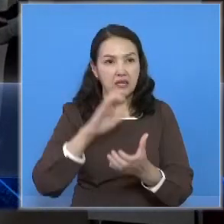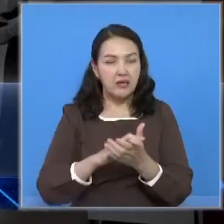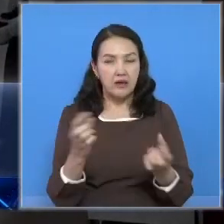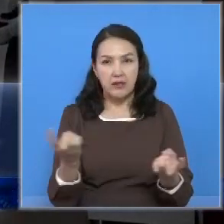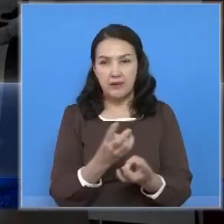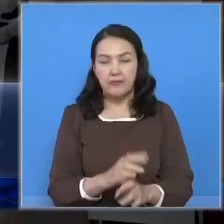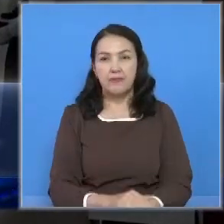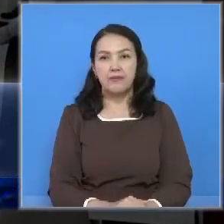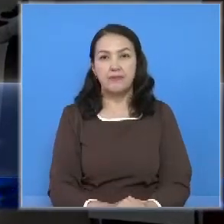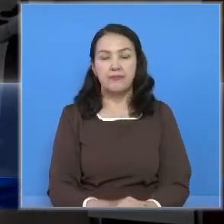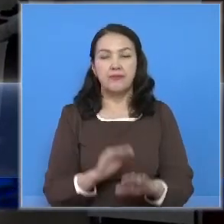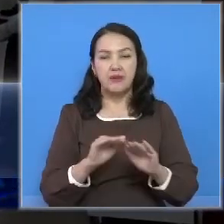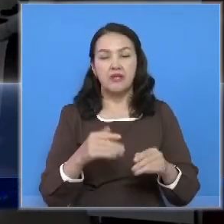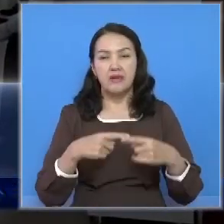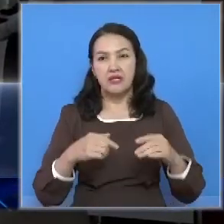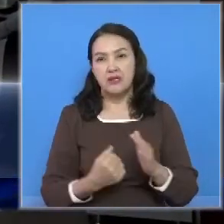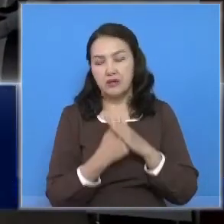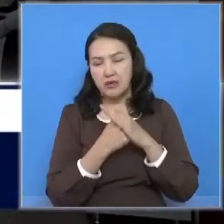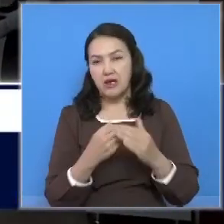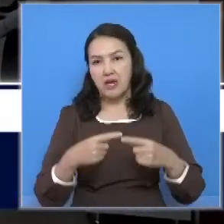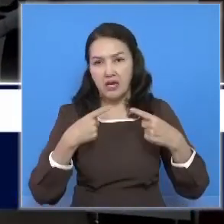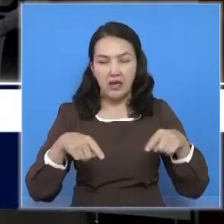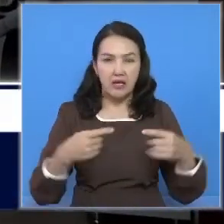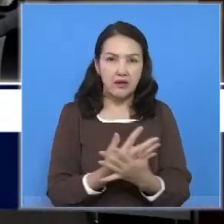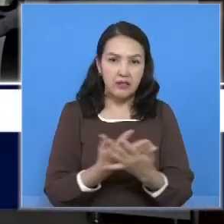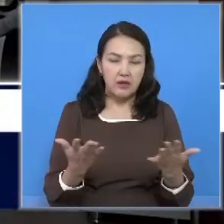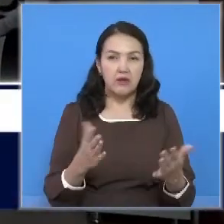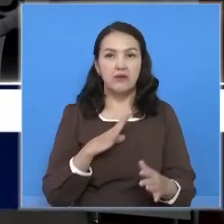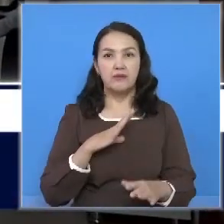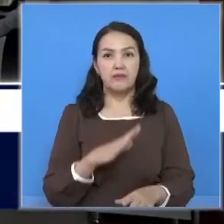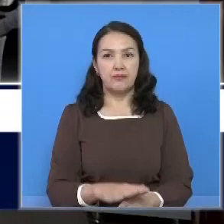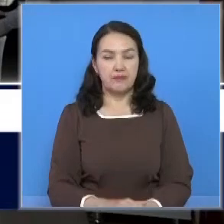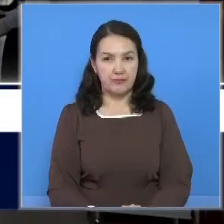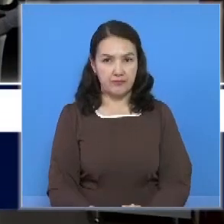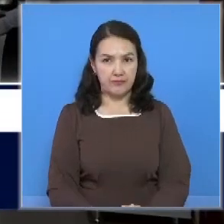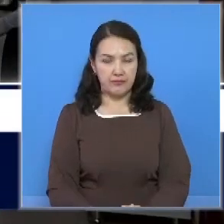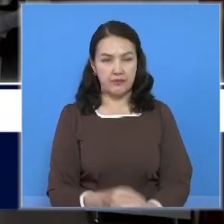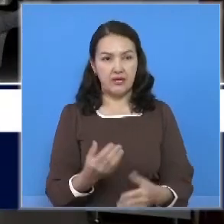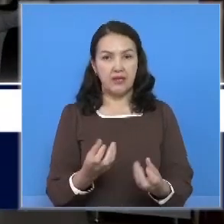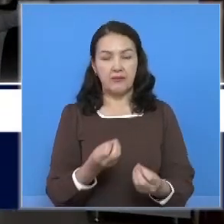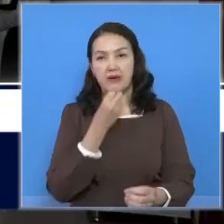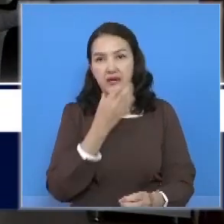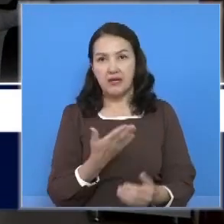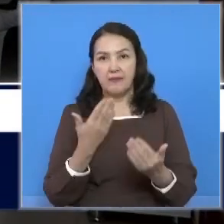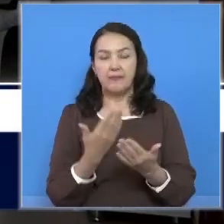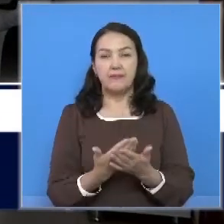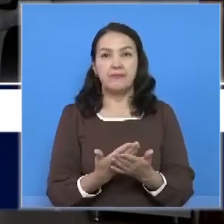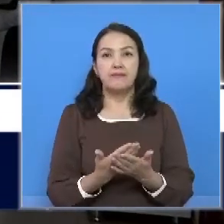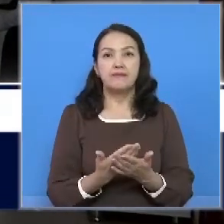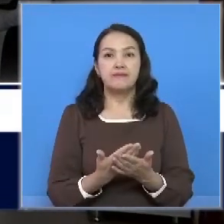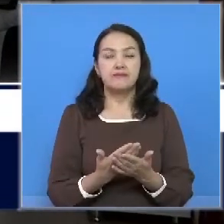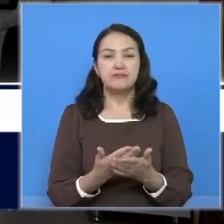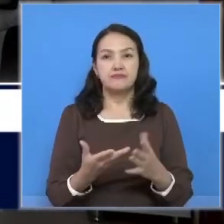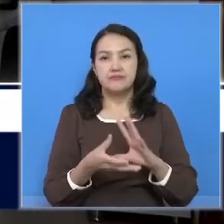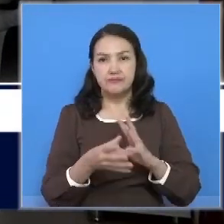балалардың деңгейі әртүрлі, әркім өзінің әліне қарап шабады дейді ғой. Әзірге жаман емес бағыттары